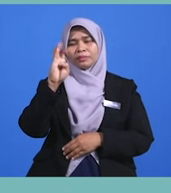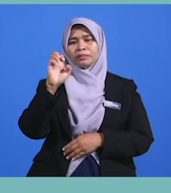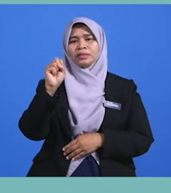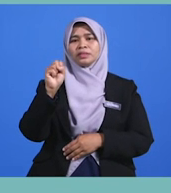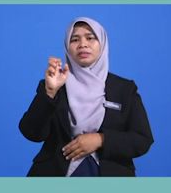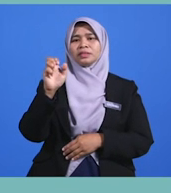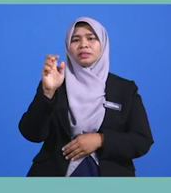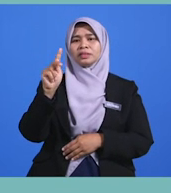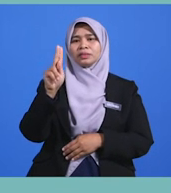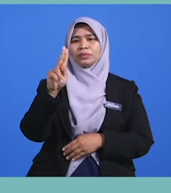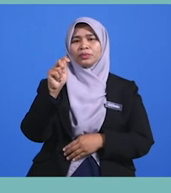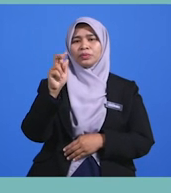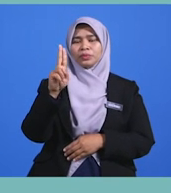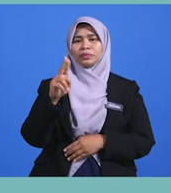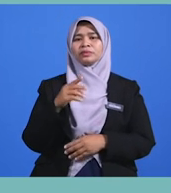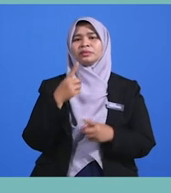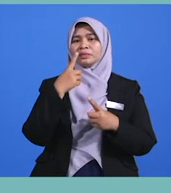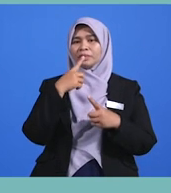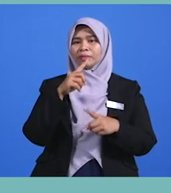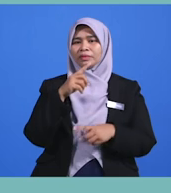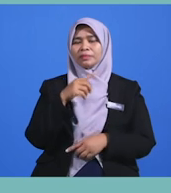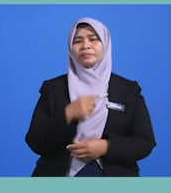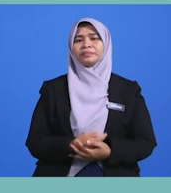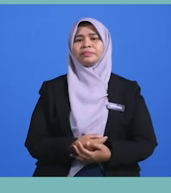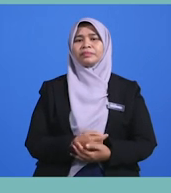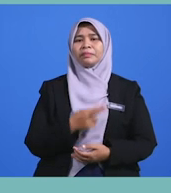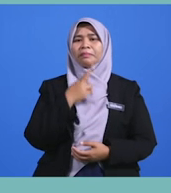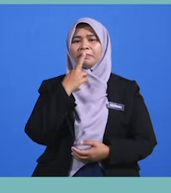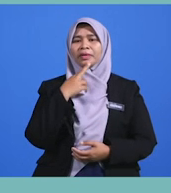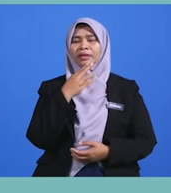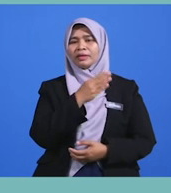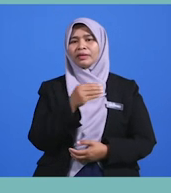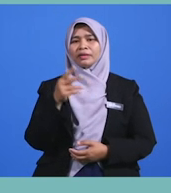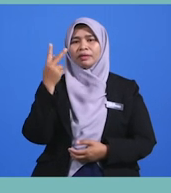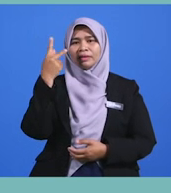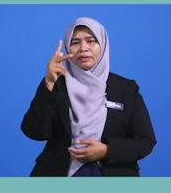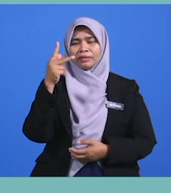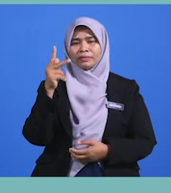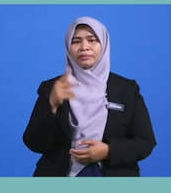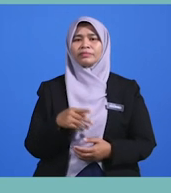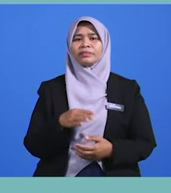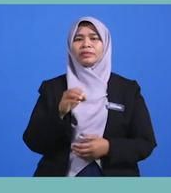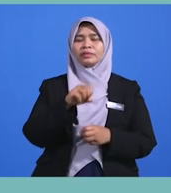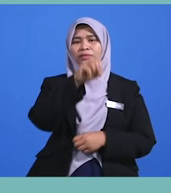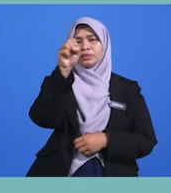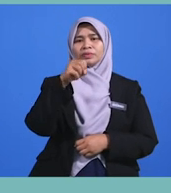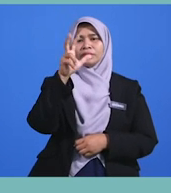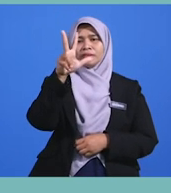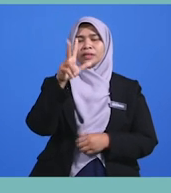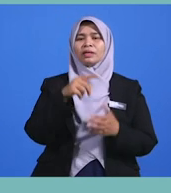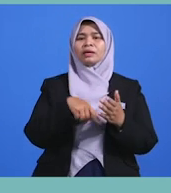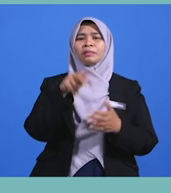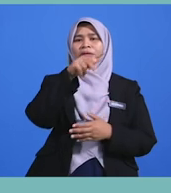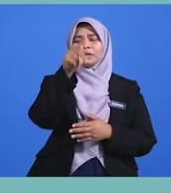Merah, kuning. Betul. Soalan ketiga, apakah maksud lambang-lambang berikut?